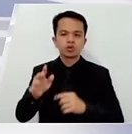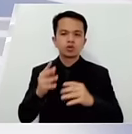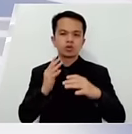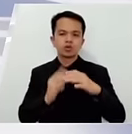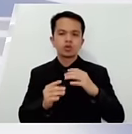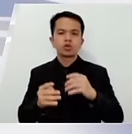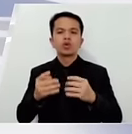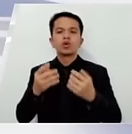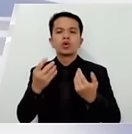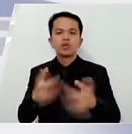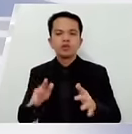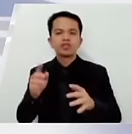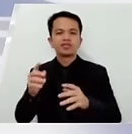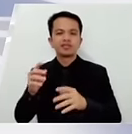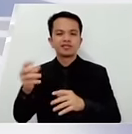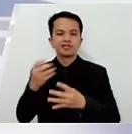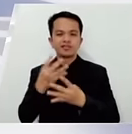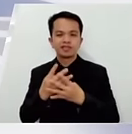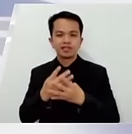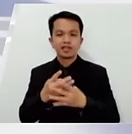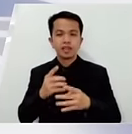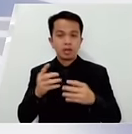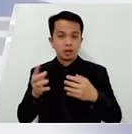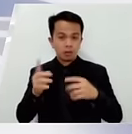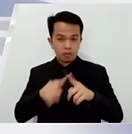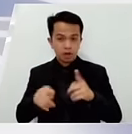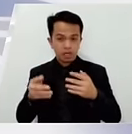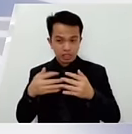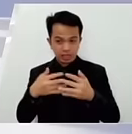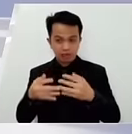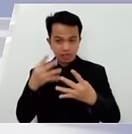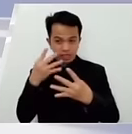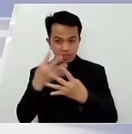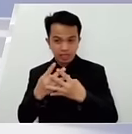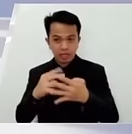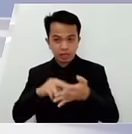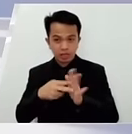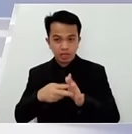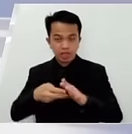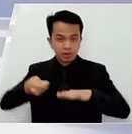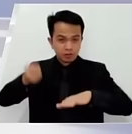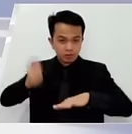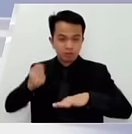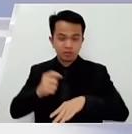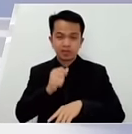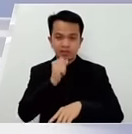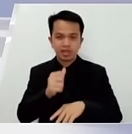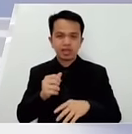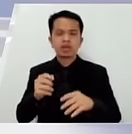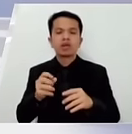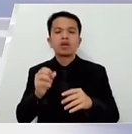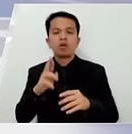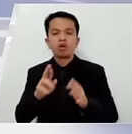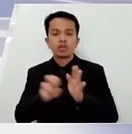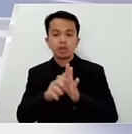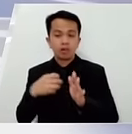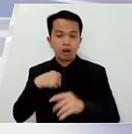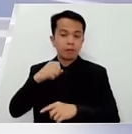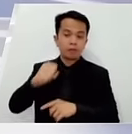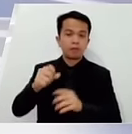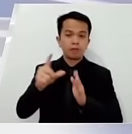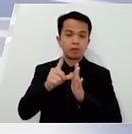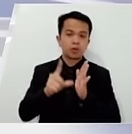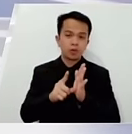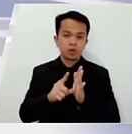itong maaresto. Hindi raw porket naaresto si Teves ay guilty na ito. Hindi rin daw ito dahil may nilabag na batas sa Timor-Leste ang